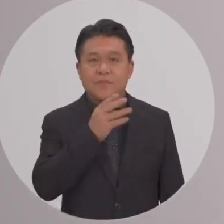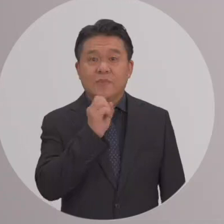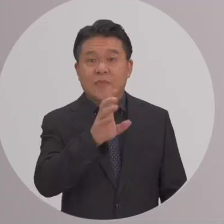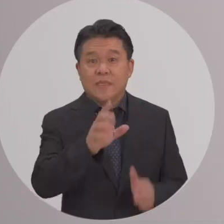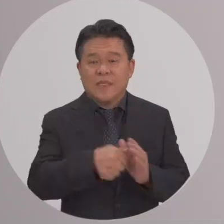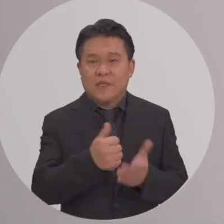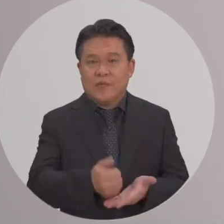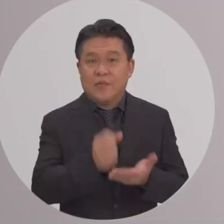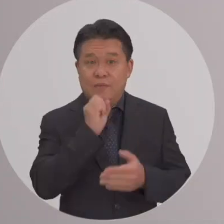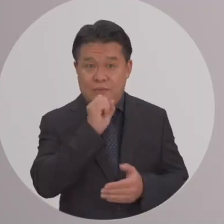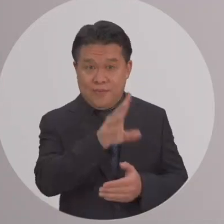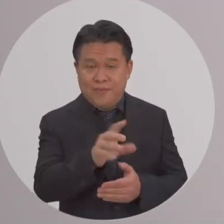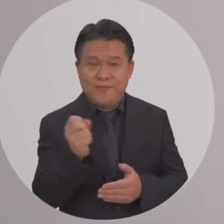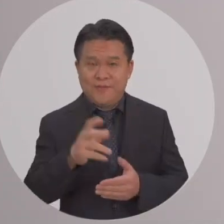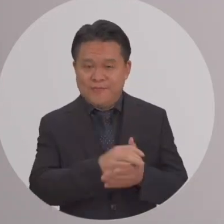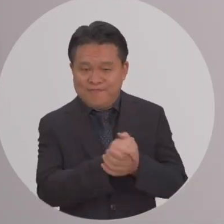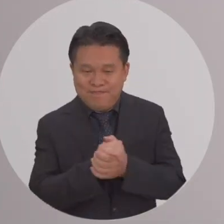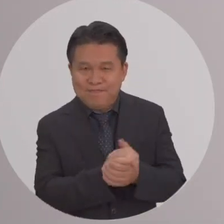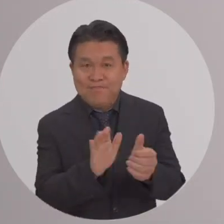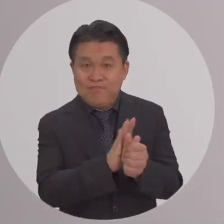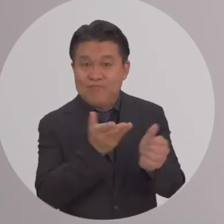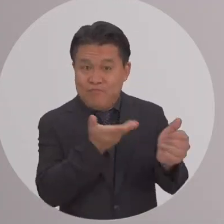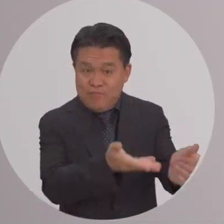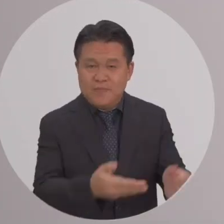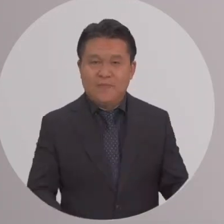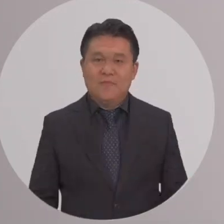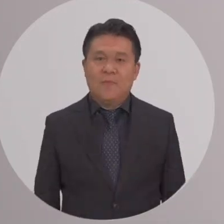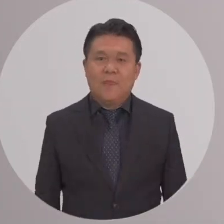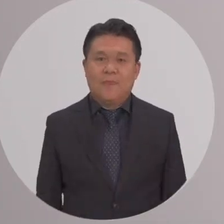대상자에게는 존댓말을 사용하고 친근하게 다가갑니다.